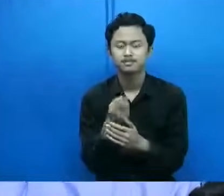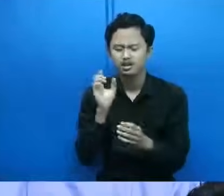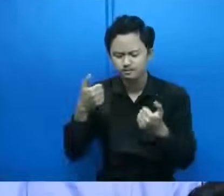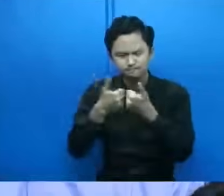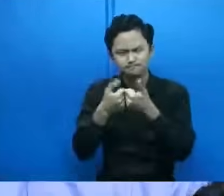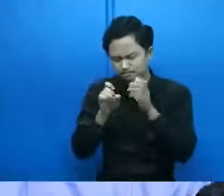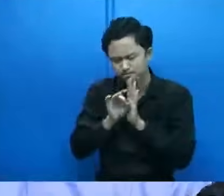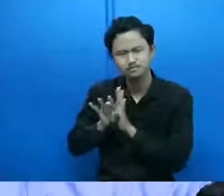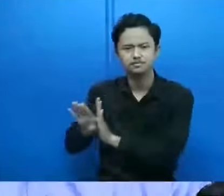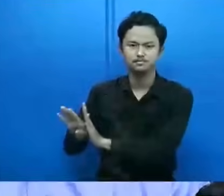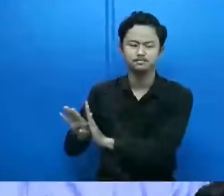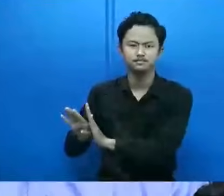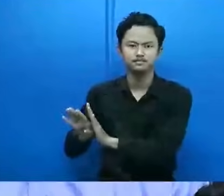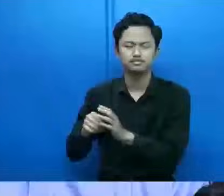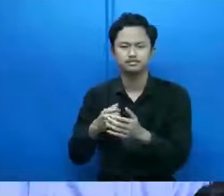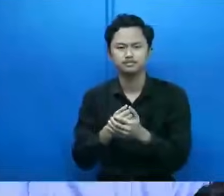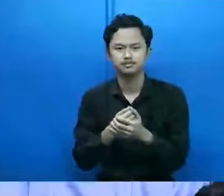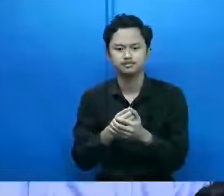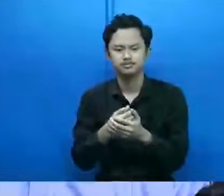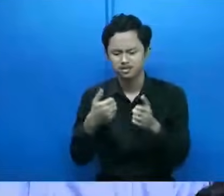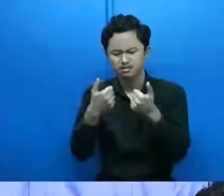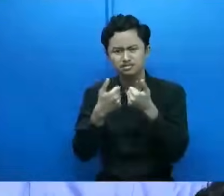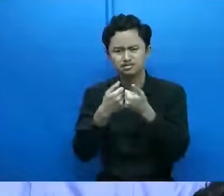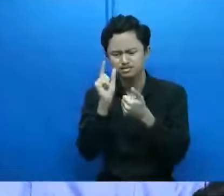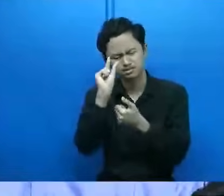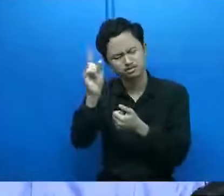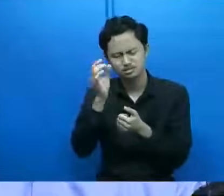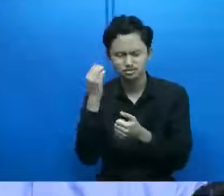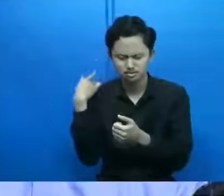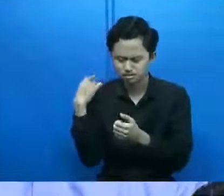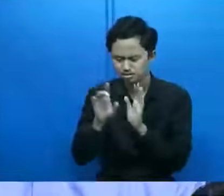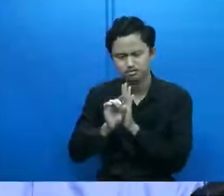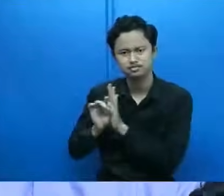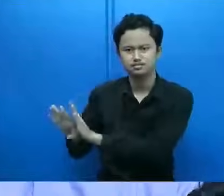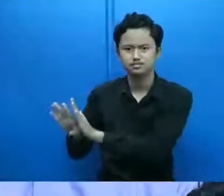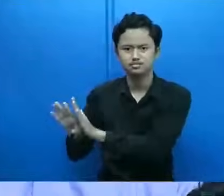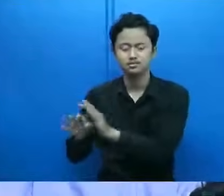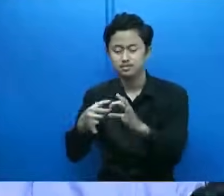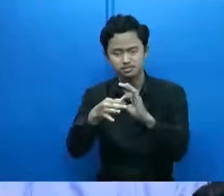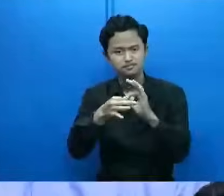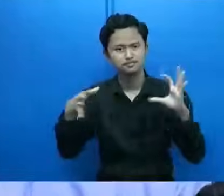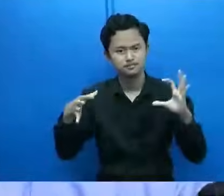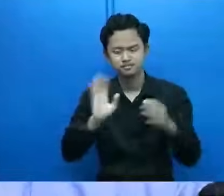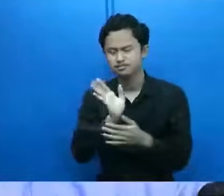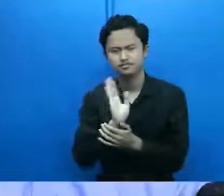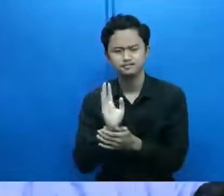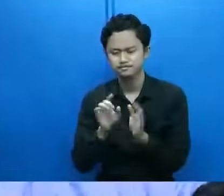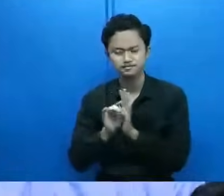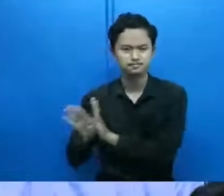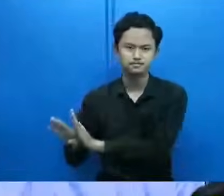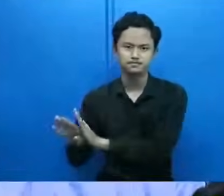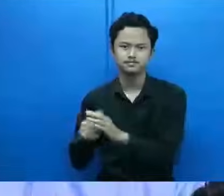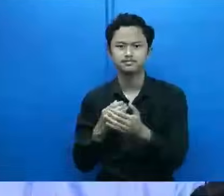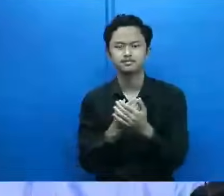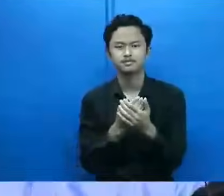perselisihan ya arhamar rahimin. Jauhkan kami dari pertikaian ya rabbal alamin. Jauhkan kami dari perpecahan ya arhamar rahimin. Allahumma